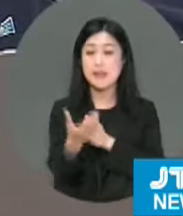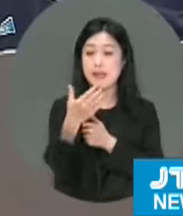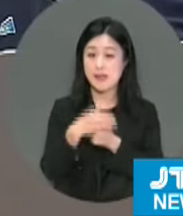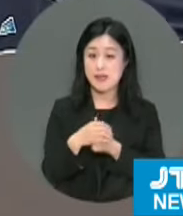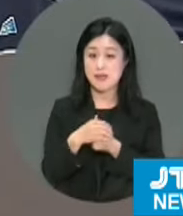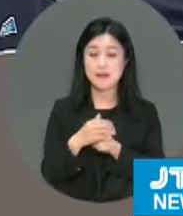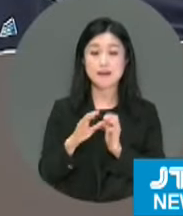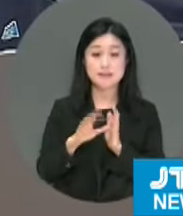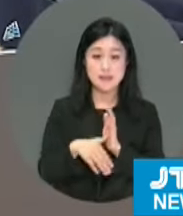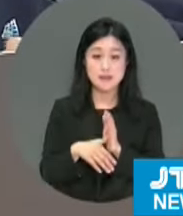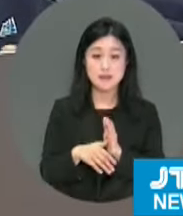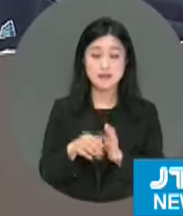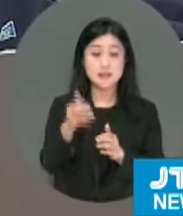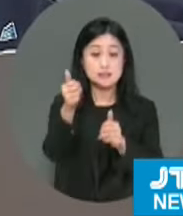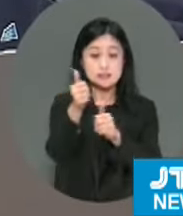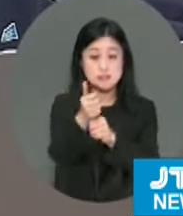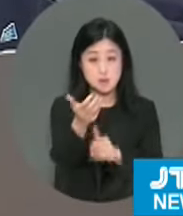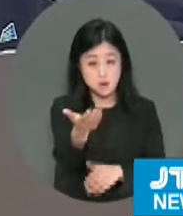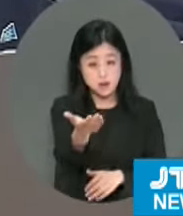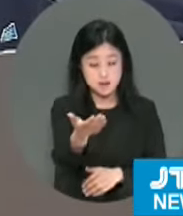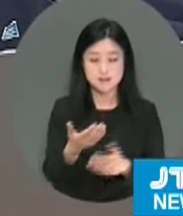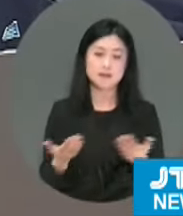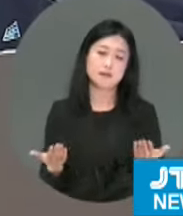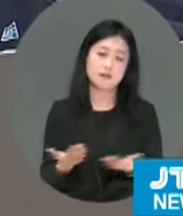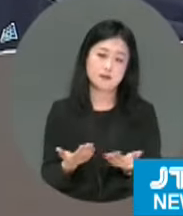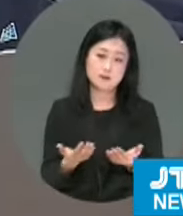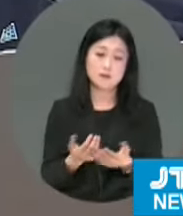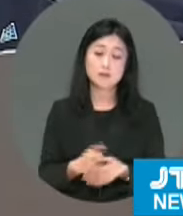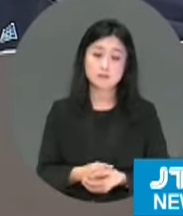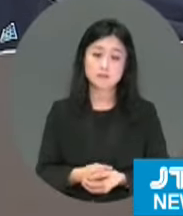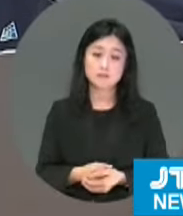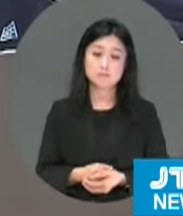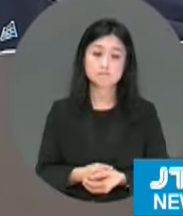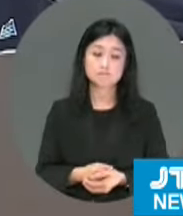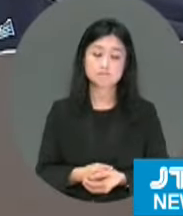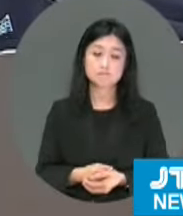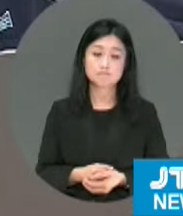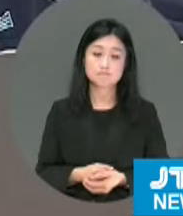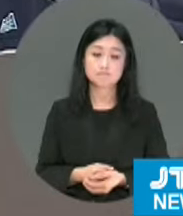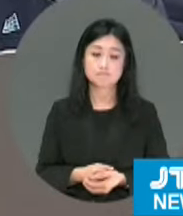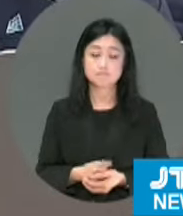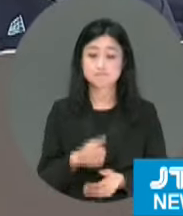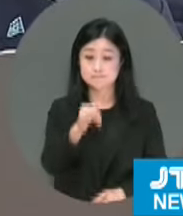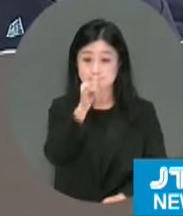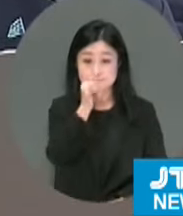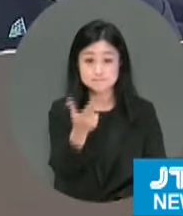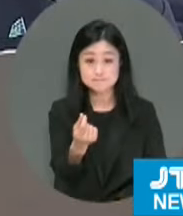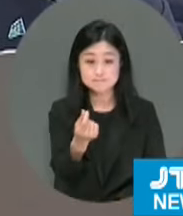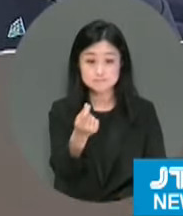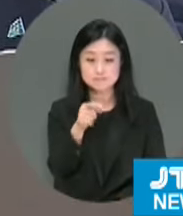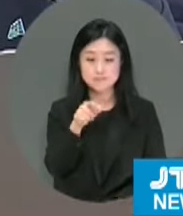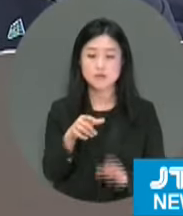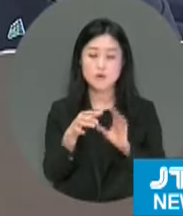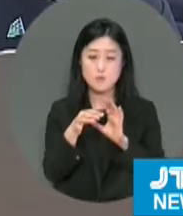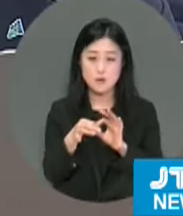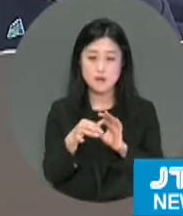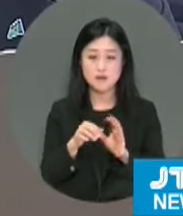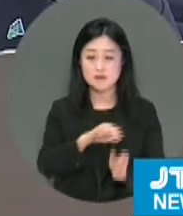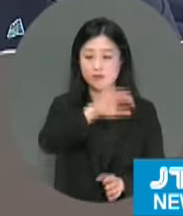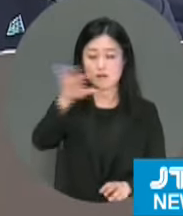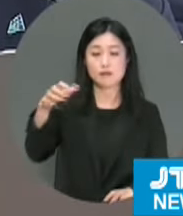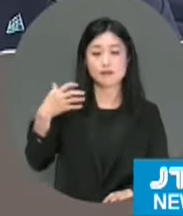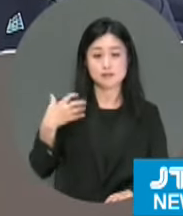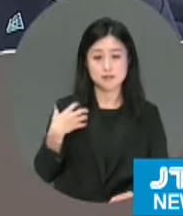장관의 업무, 해야 할 역할들이 적어지지는 않습니다. 그러니 이 부분과 관련돼서